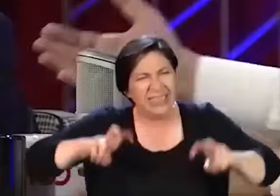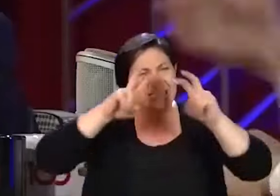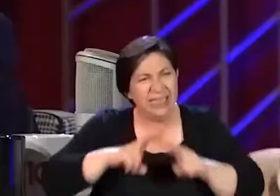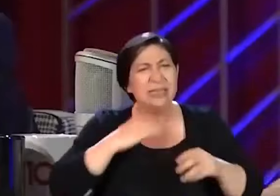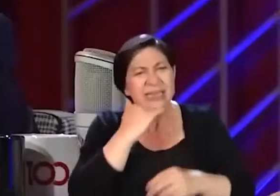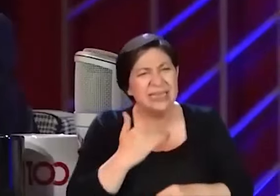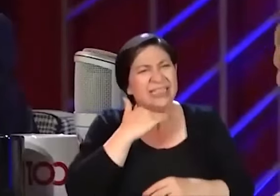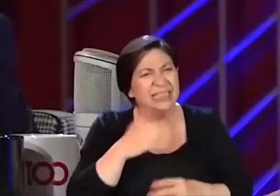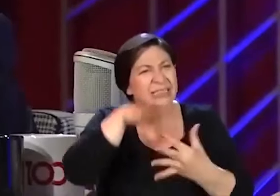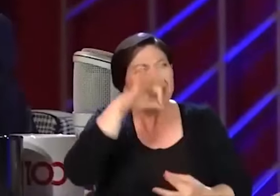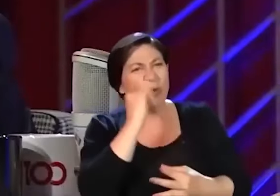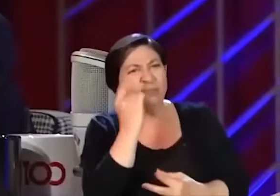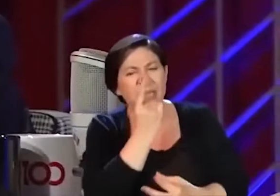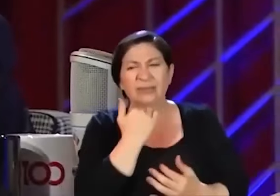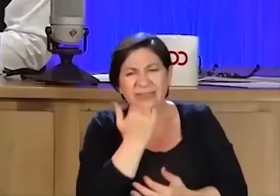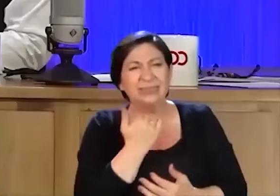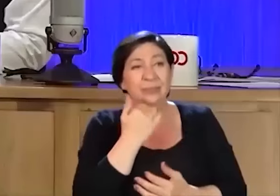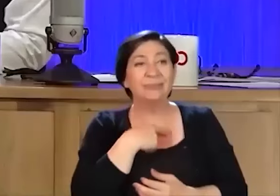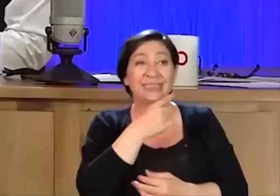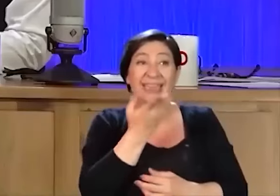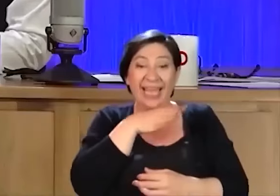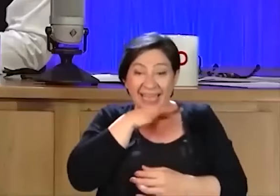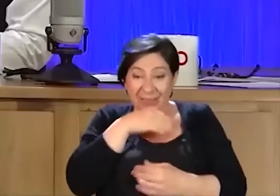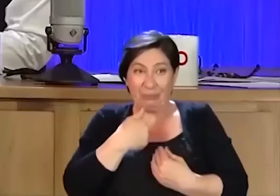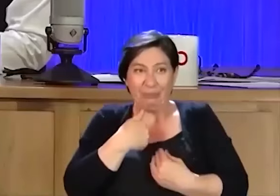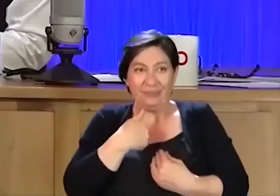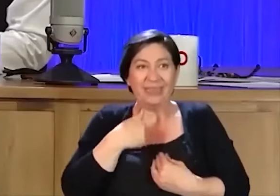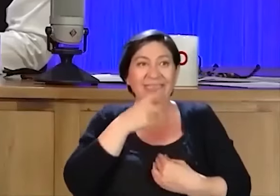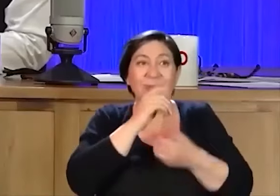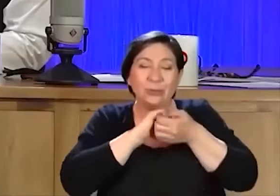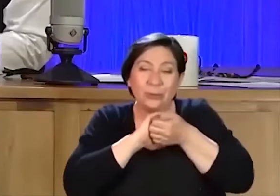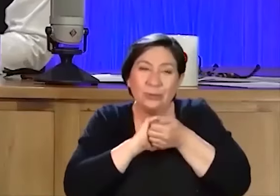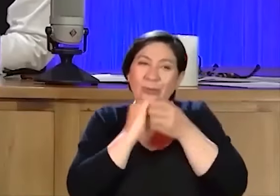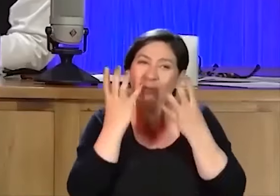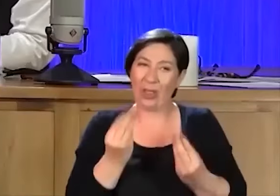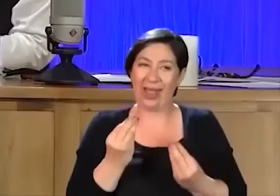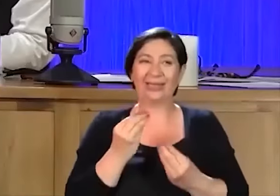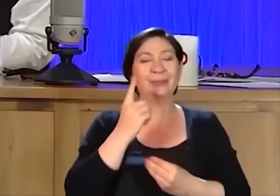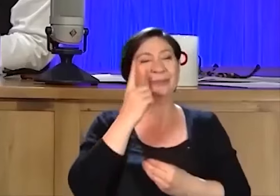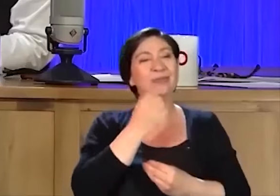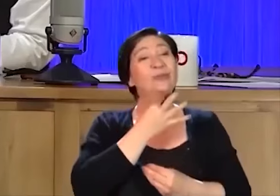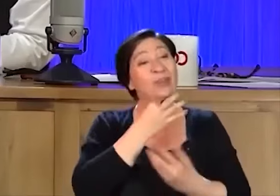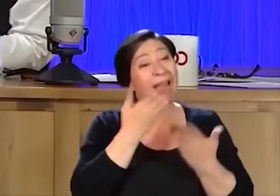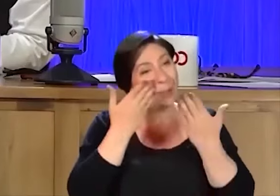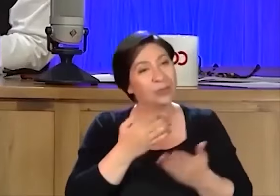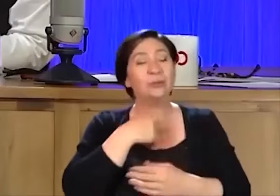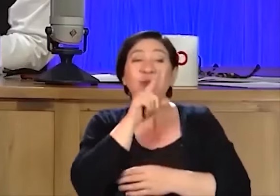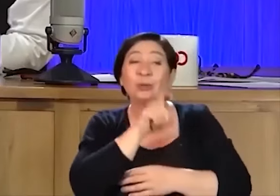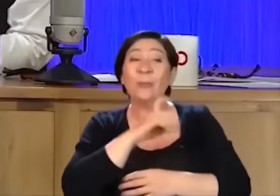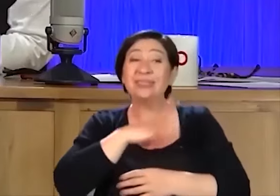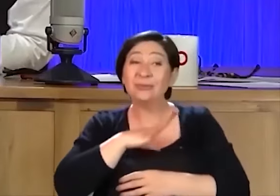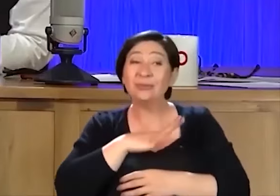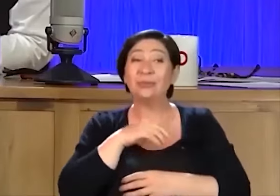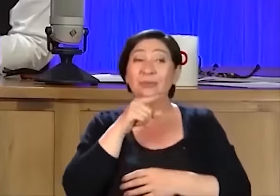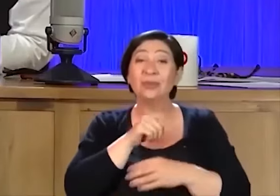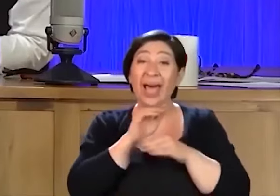Peki ben size bir, sanıyorum sizden daha yaşlıyım ve size bir dostunuz olarak... Lütfeder kabul ederseniz sormak istiyorum.